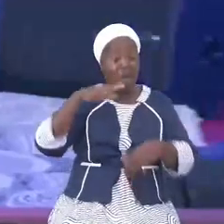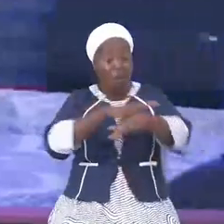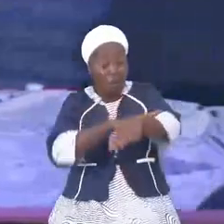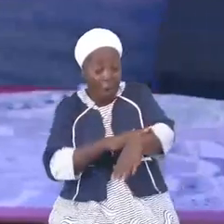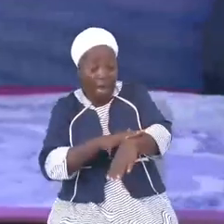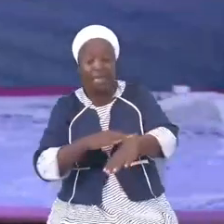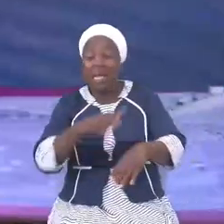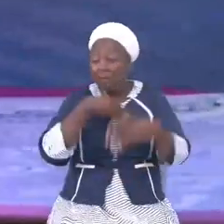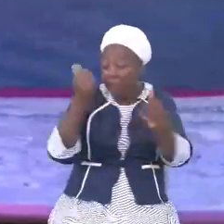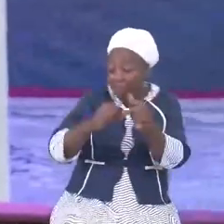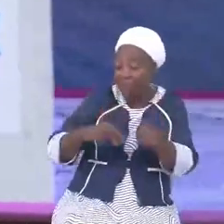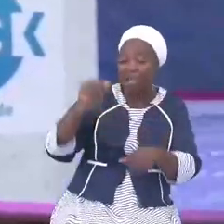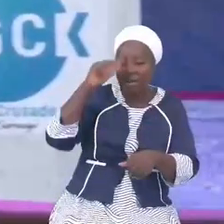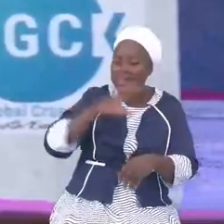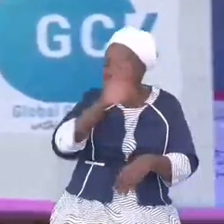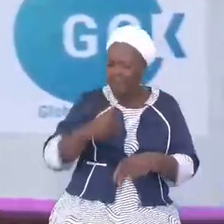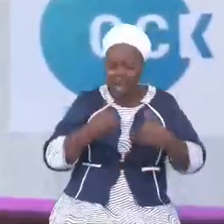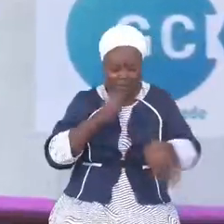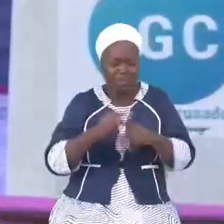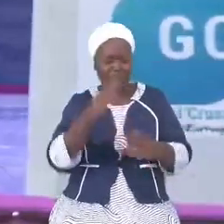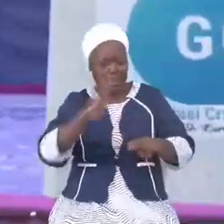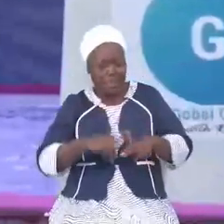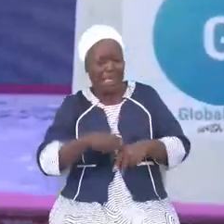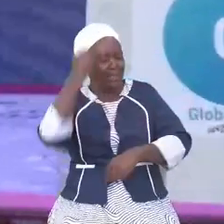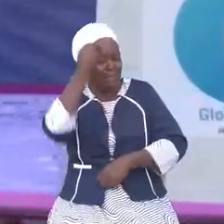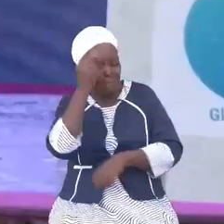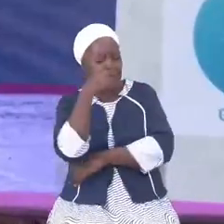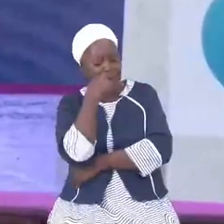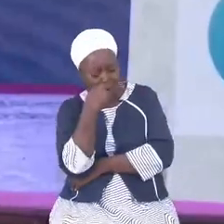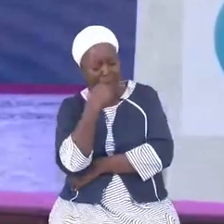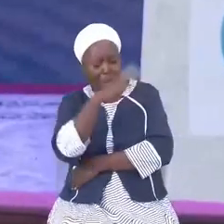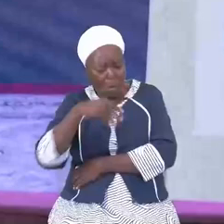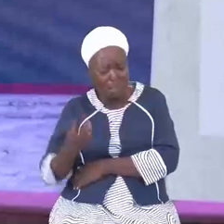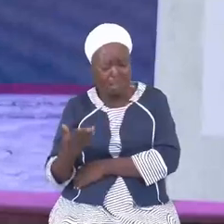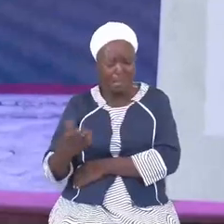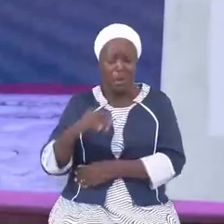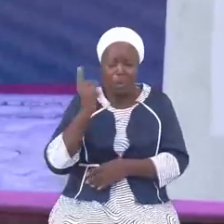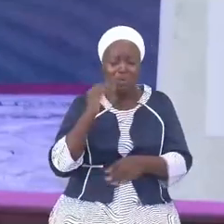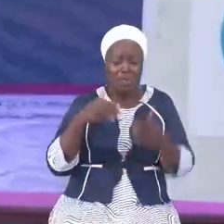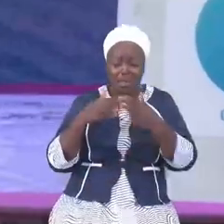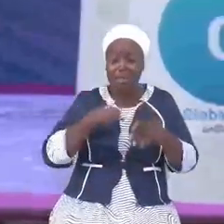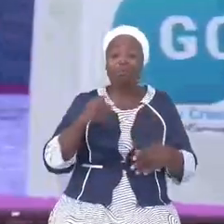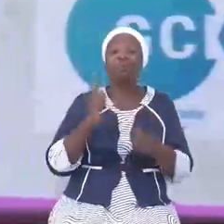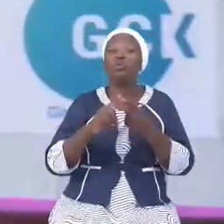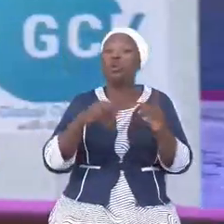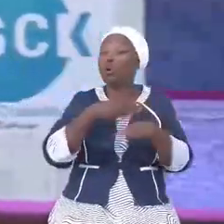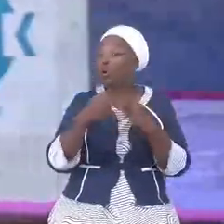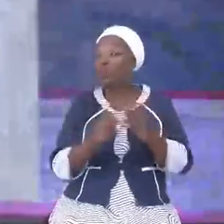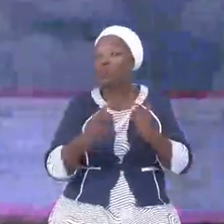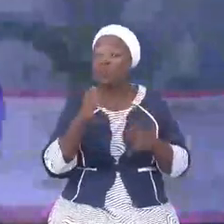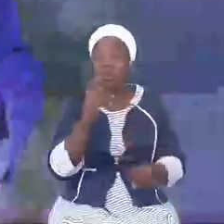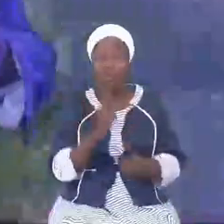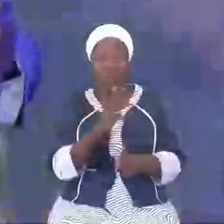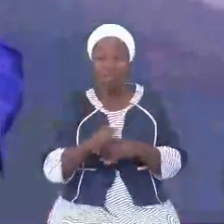Ils ne se demandent pas, cette obsession-là, où est-ce que ça me conduit? C'est la